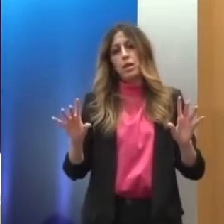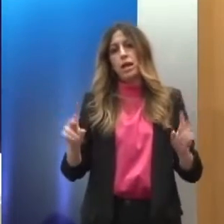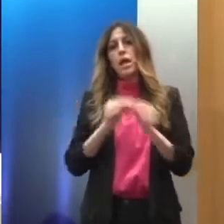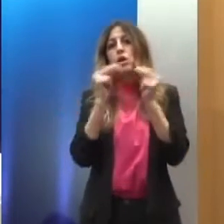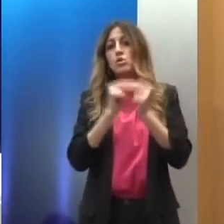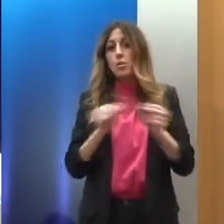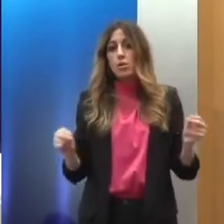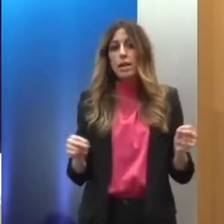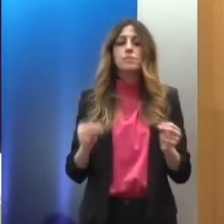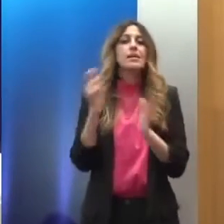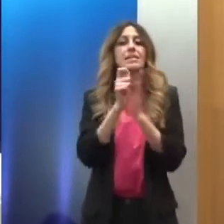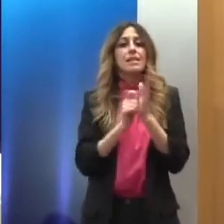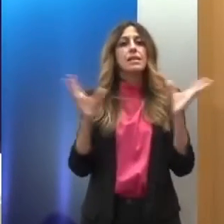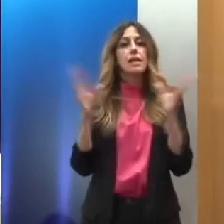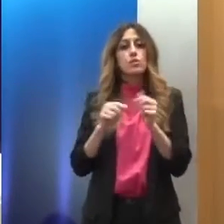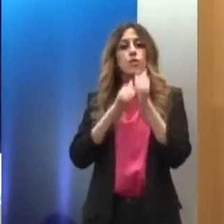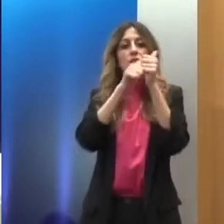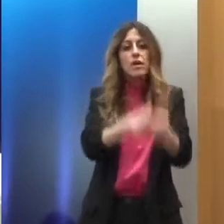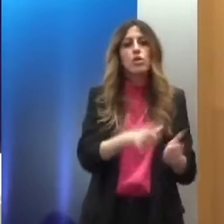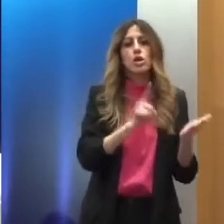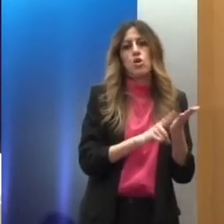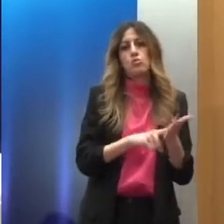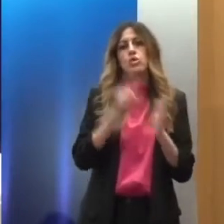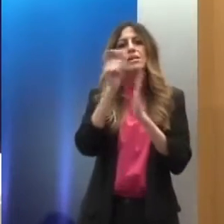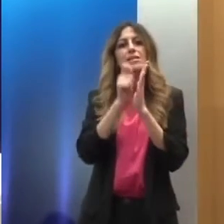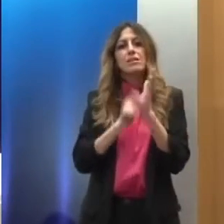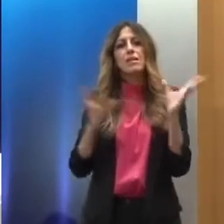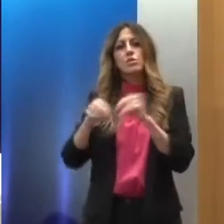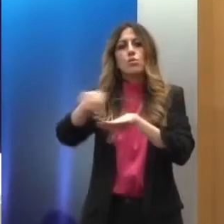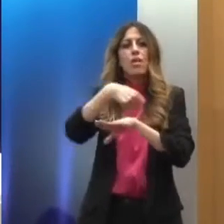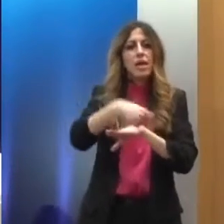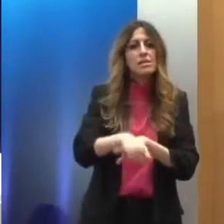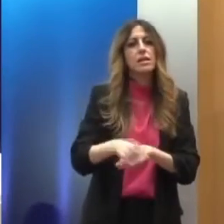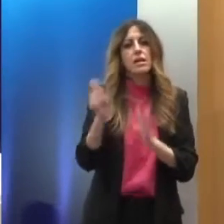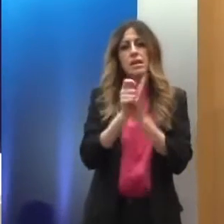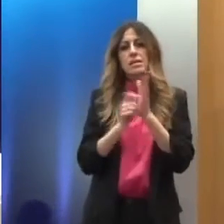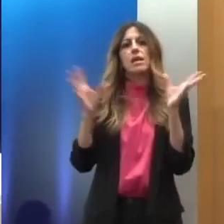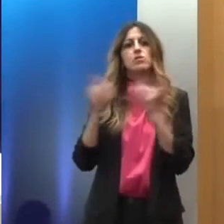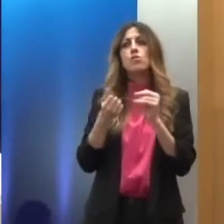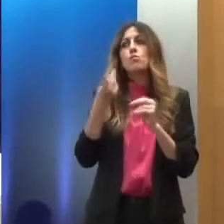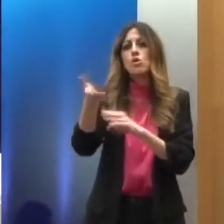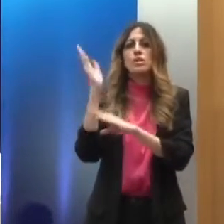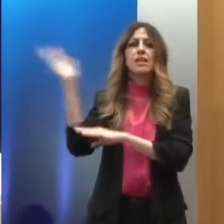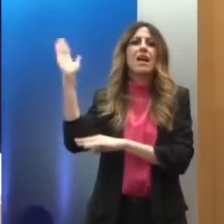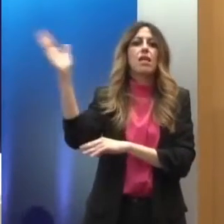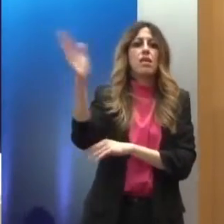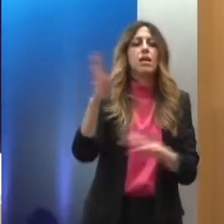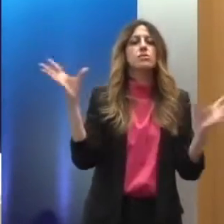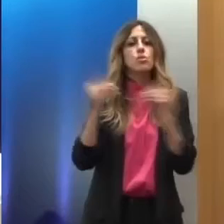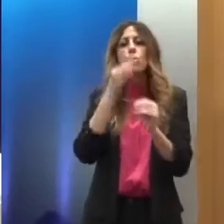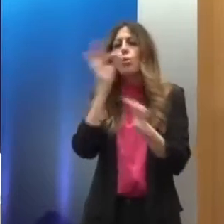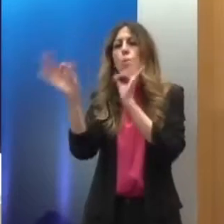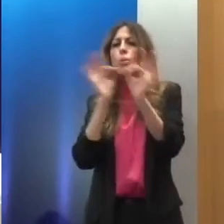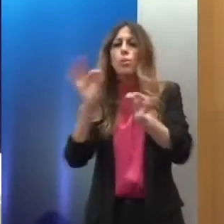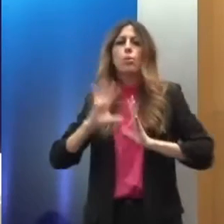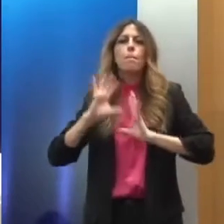νομοθεσίας, στατιστικών σε σχέση με τα δικαστήρια, σε σχέση με το πόσες καταδίκες έχουμε για ρητορική μίσους ή για εγκλήματα μίσους